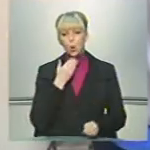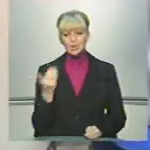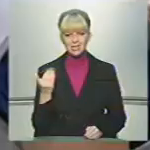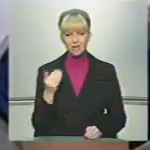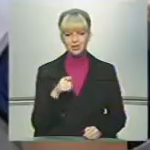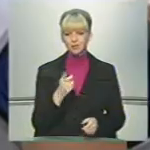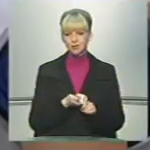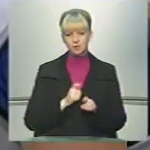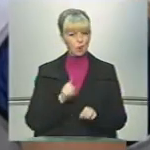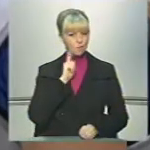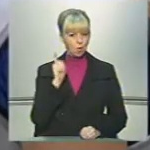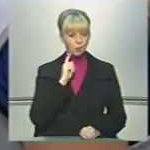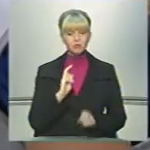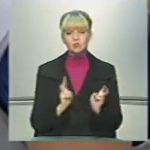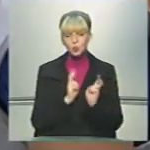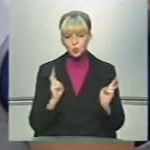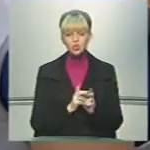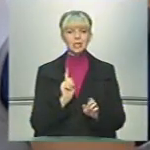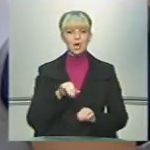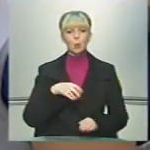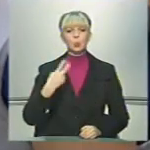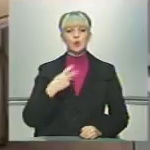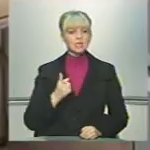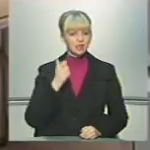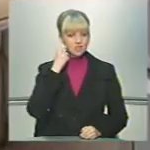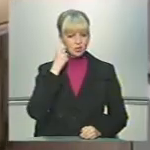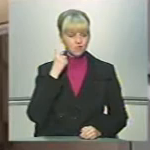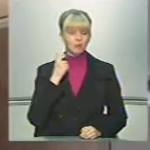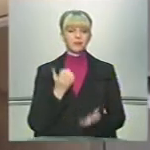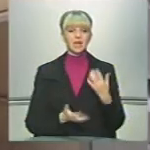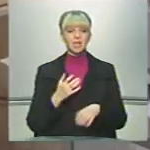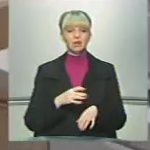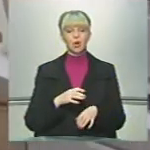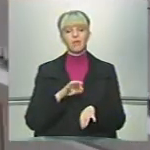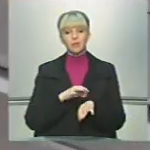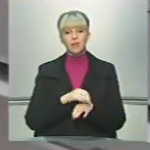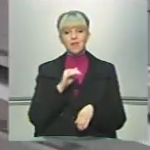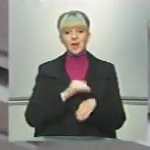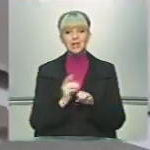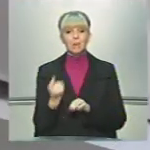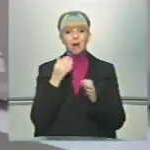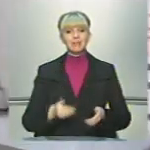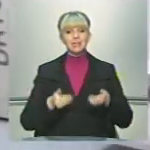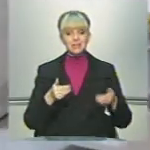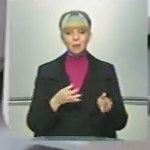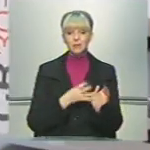останніх він значно помолодшав і зустрічається навіть у 20-річному віці. Якщо патологія виявлена на першій